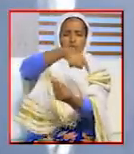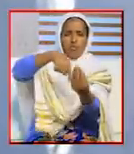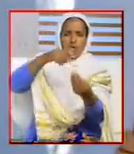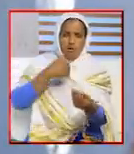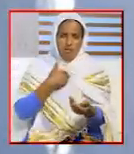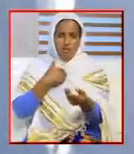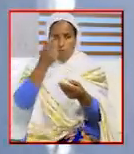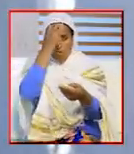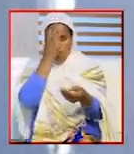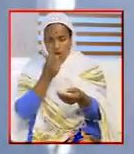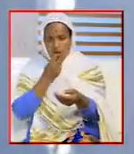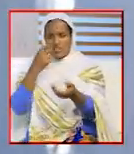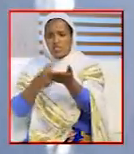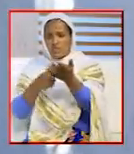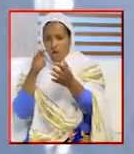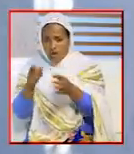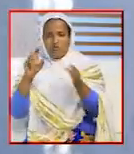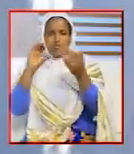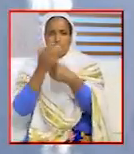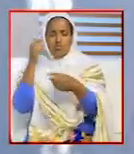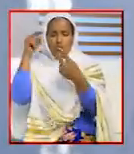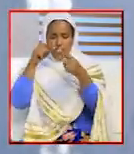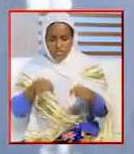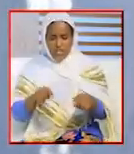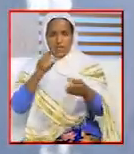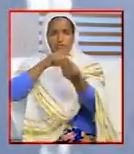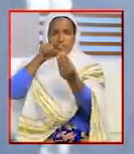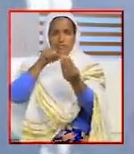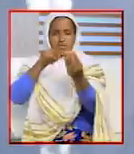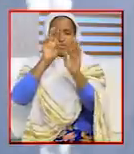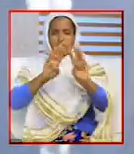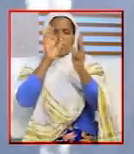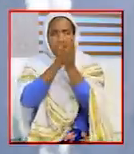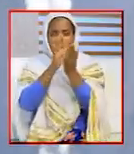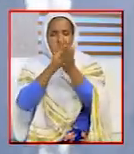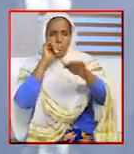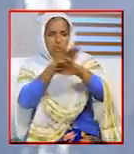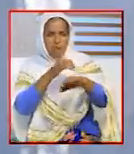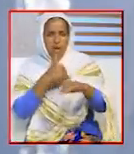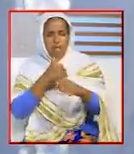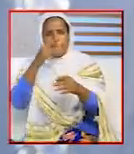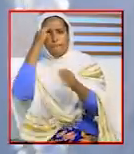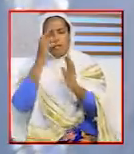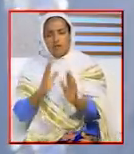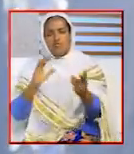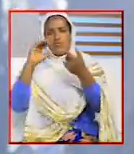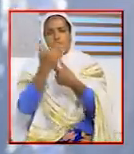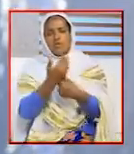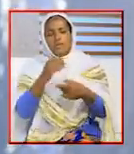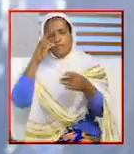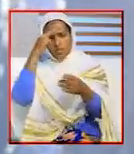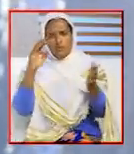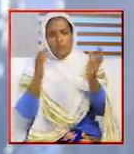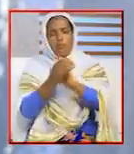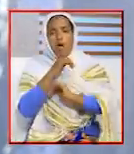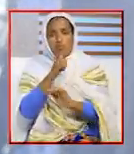ይገኛል። ወላጆች ያንንም ቢሆን ወደዚህም ሰንበት ትምህርት ቤት ልጆቻችንን ለመላክ ምክንያታዊ በሆነ